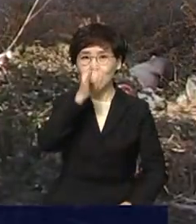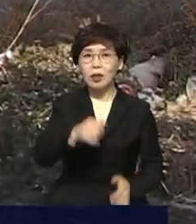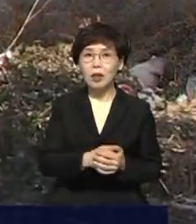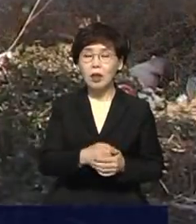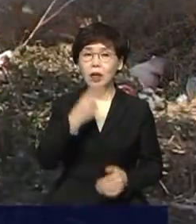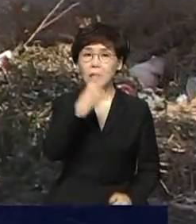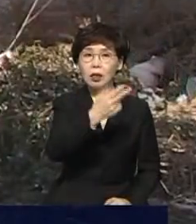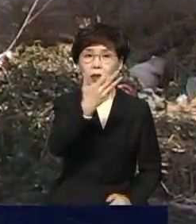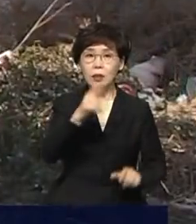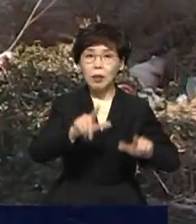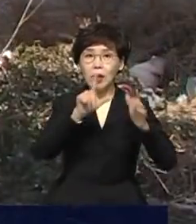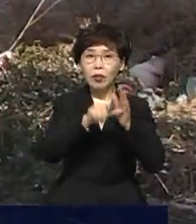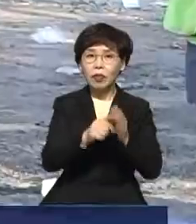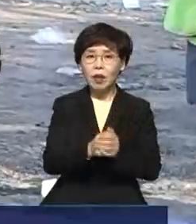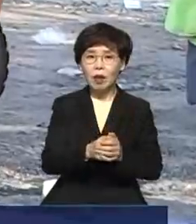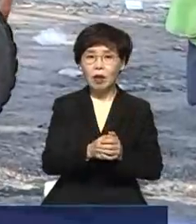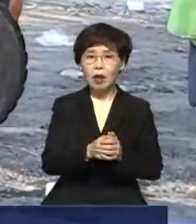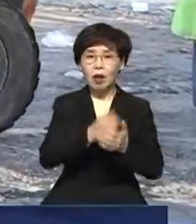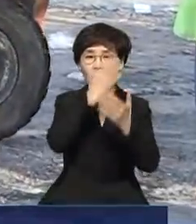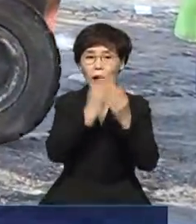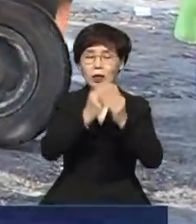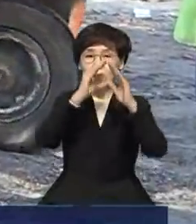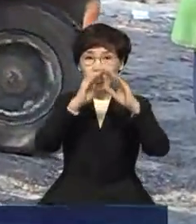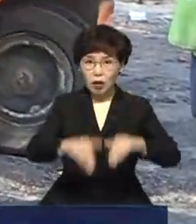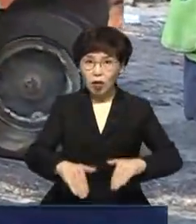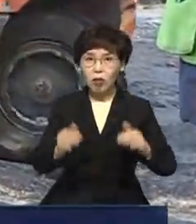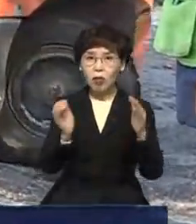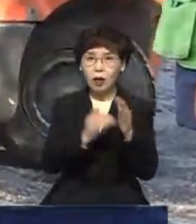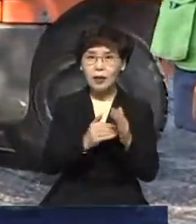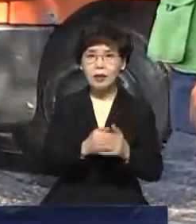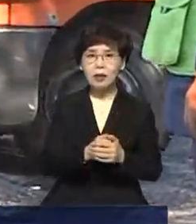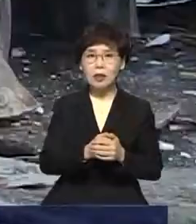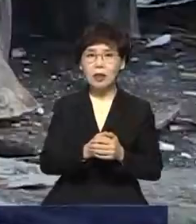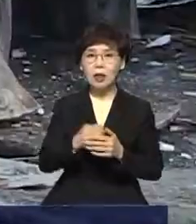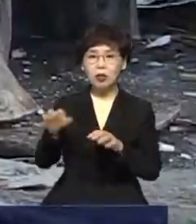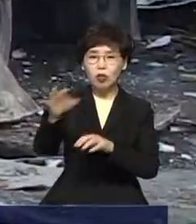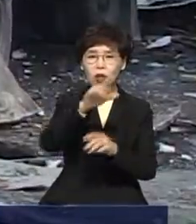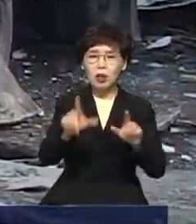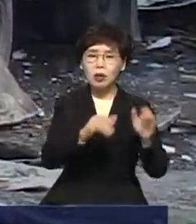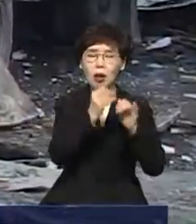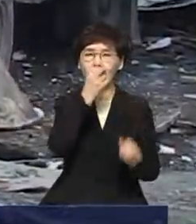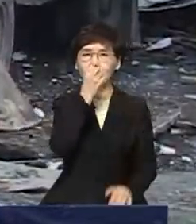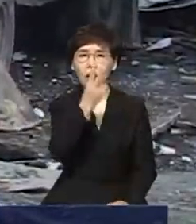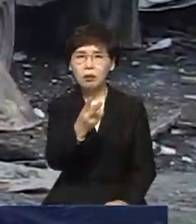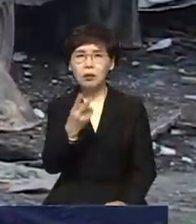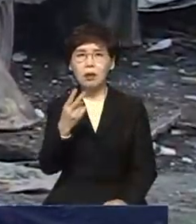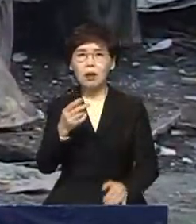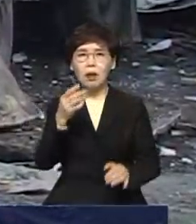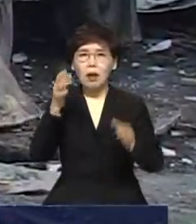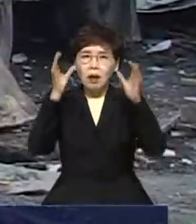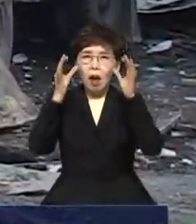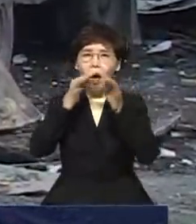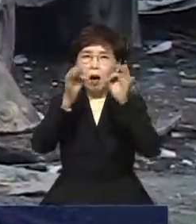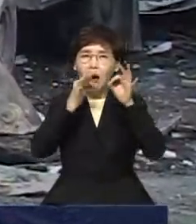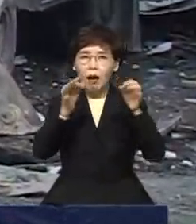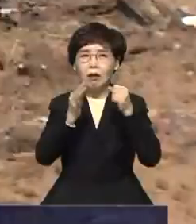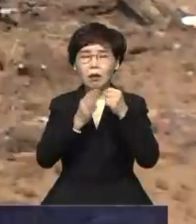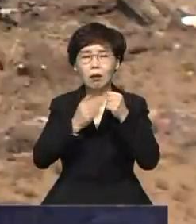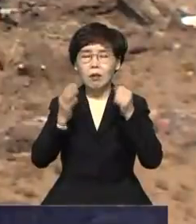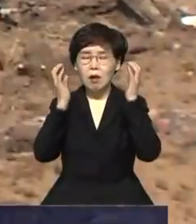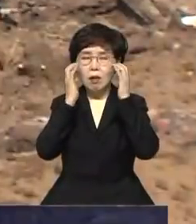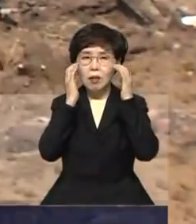지난 2018년에 시설이 완전 철거될 때까지 주민들은 악취와 소음 등으로 큰 고통을